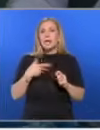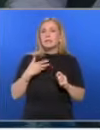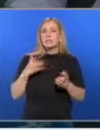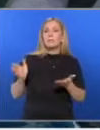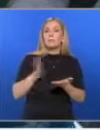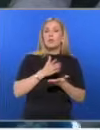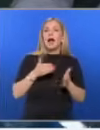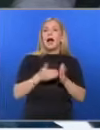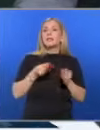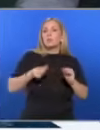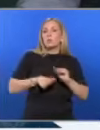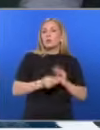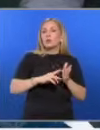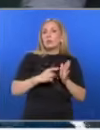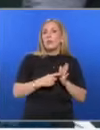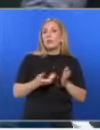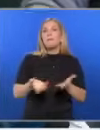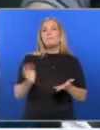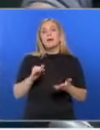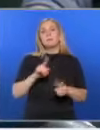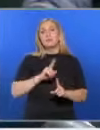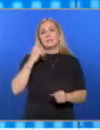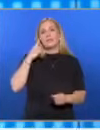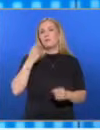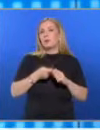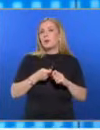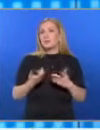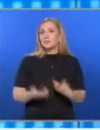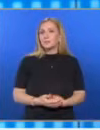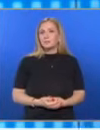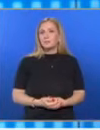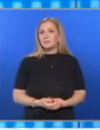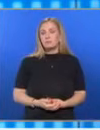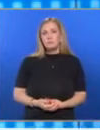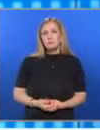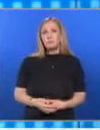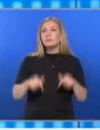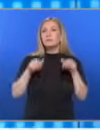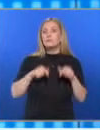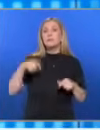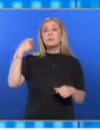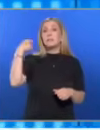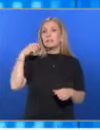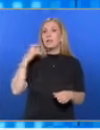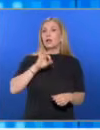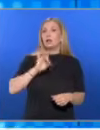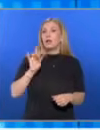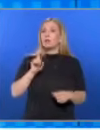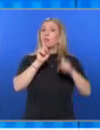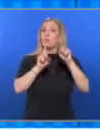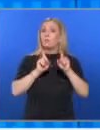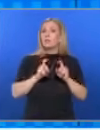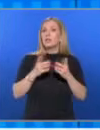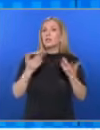бутнат антикорупционния план, пак без да знаят какво правят. По-рано през деня президентът Румен Радев коментира